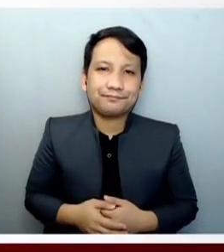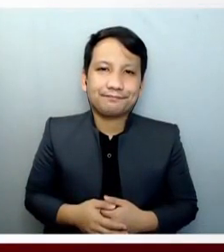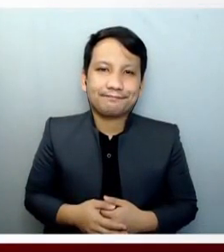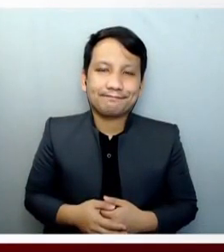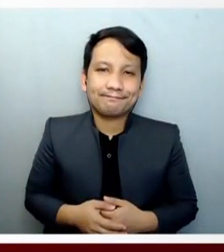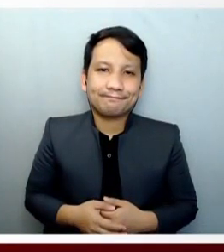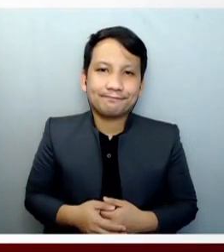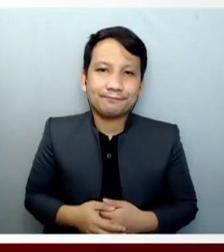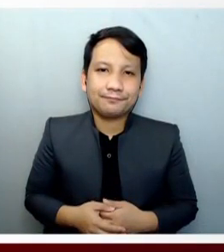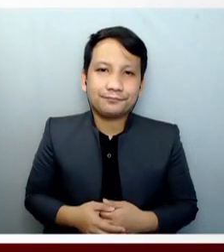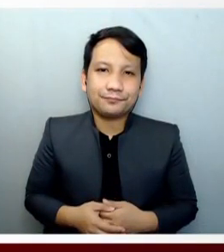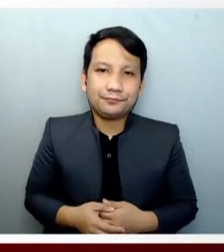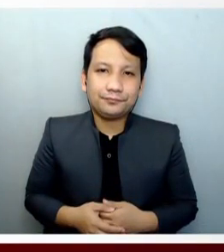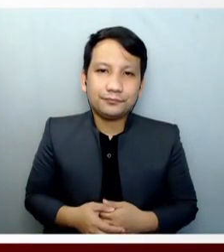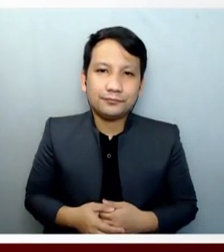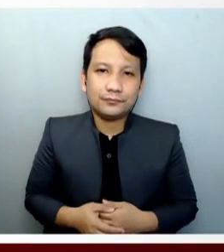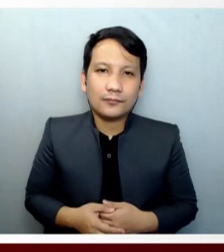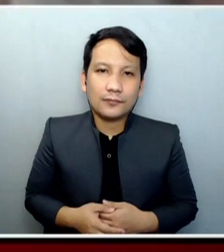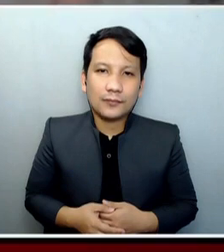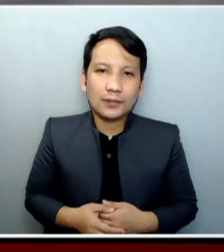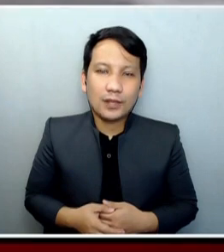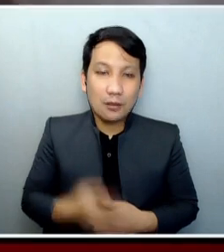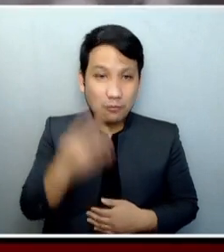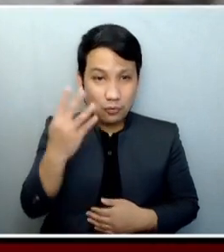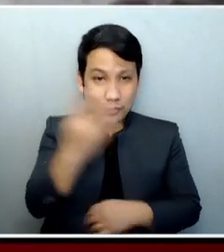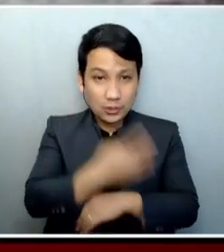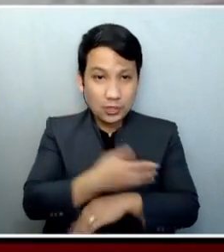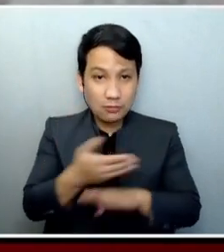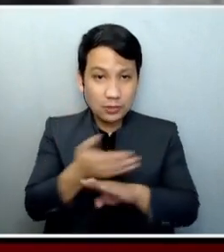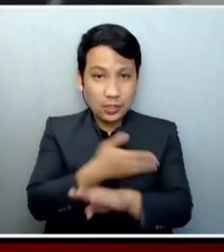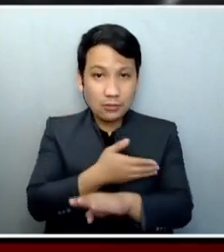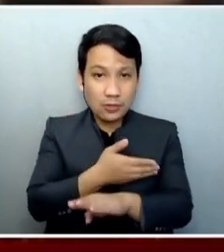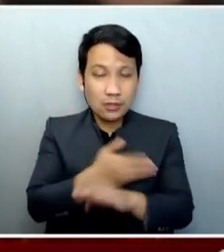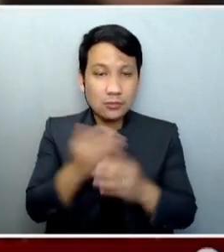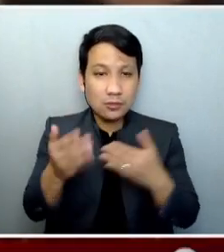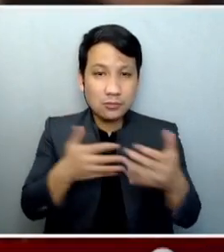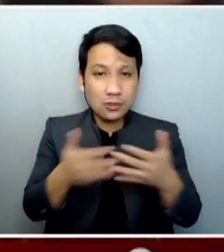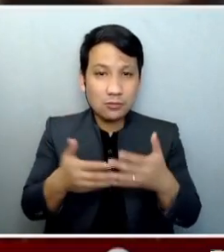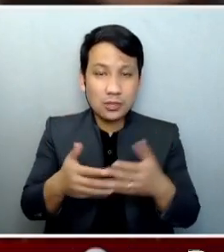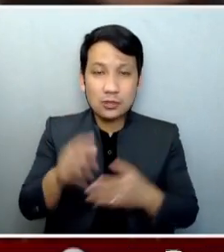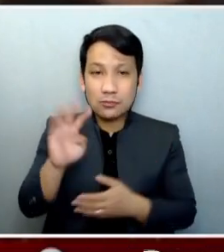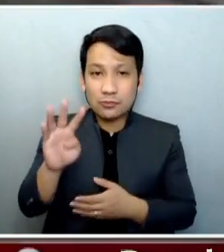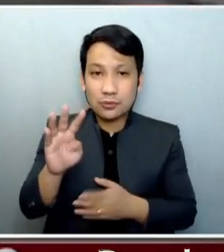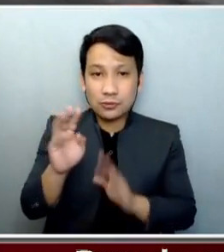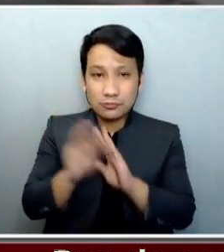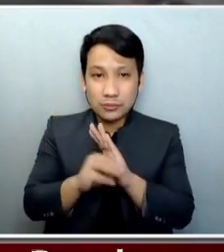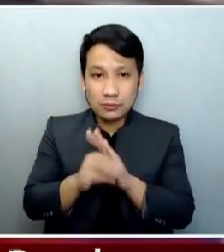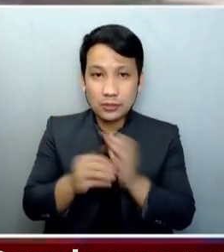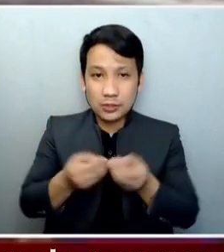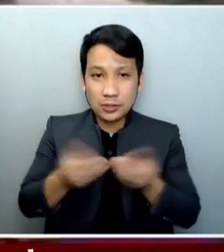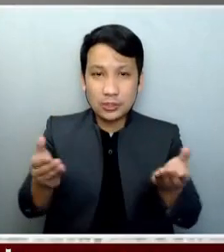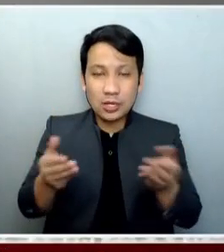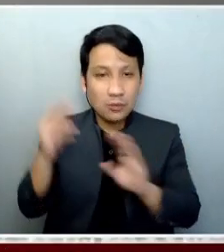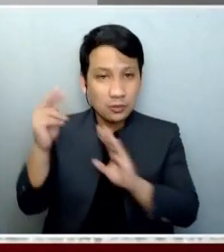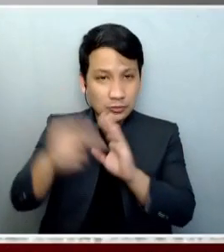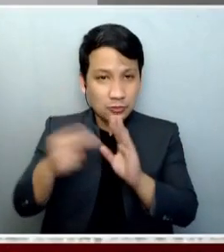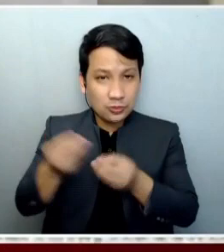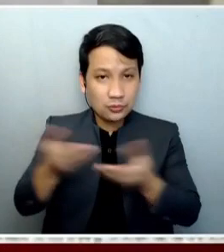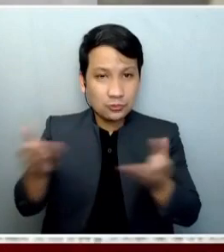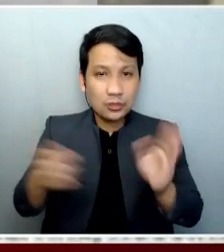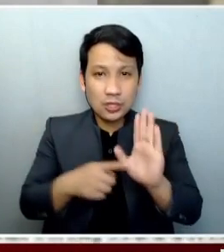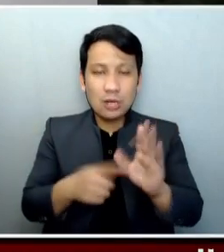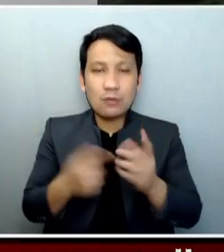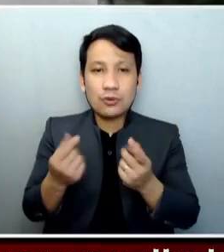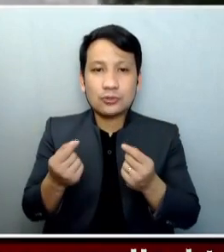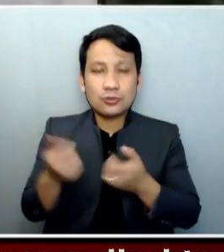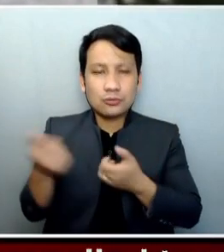Apat na araw bago ang huling sona ng Pangulong Duterte, inulunsad ng Kamara ang mahigit 4 minutong tribute video para ibandera ang mga nagawang